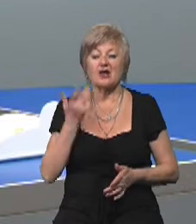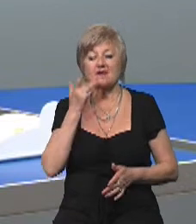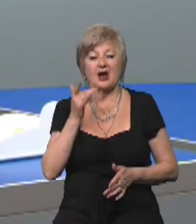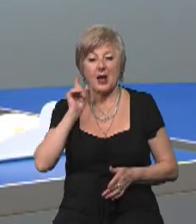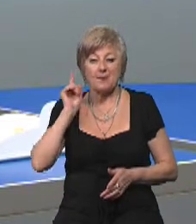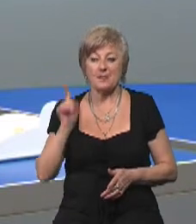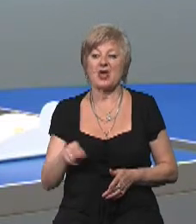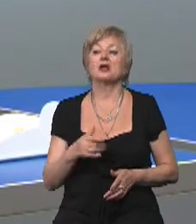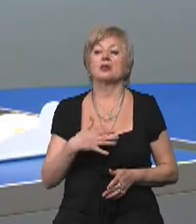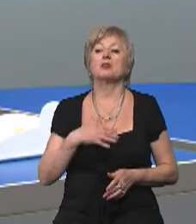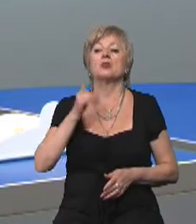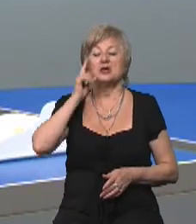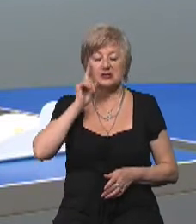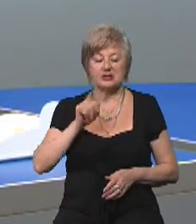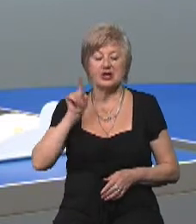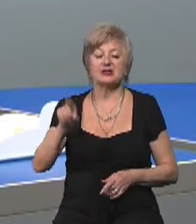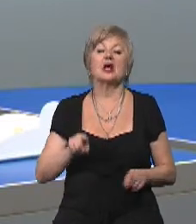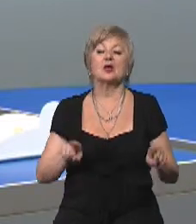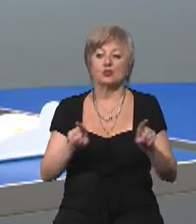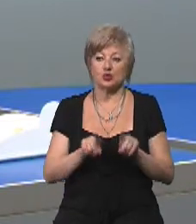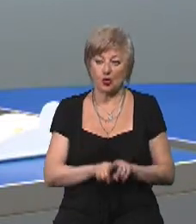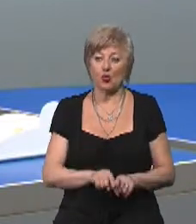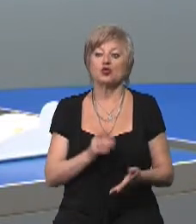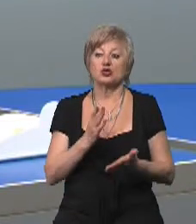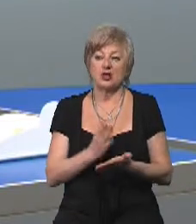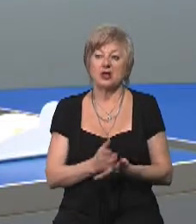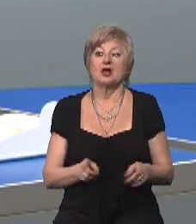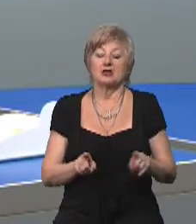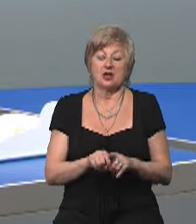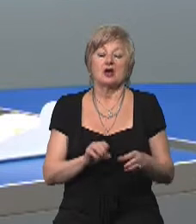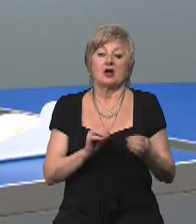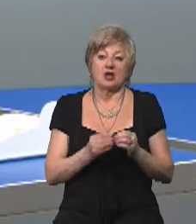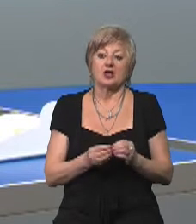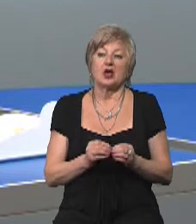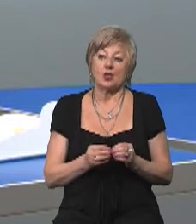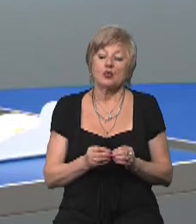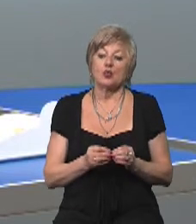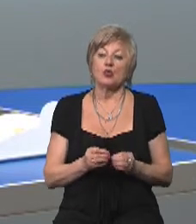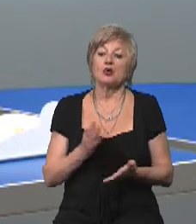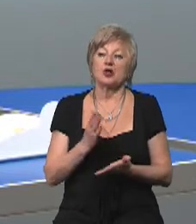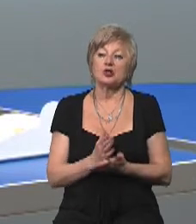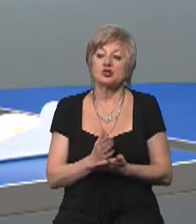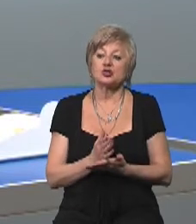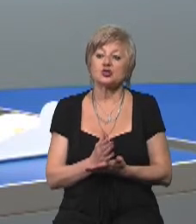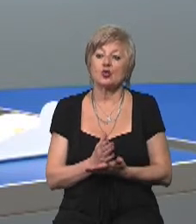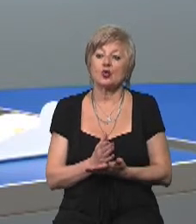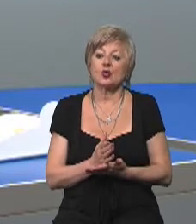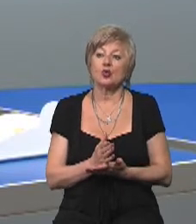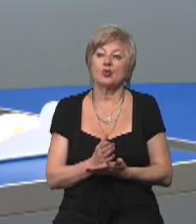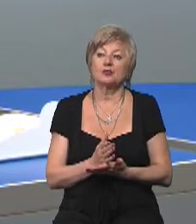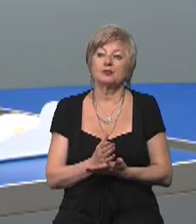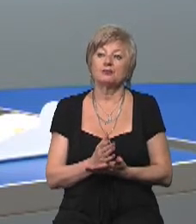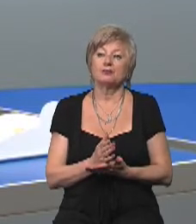Америці, і ми знаємо, що там теж є така проблема. Вона існує